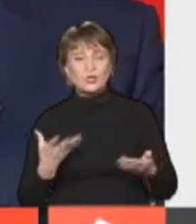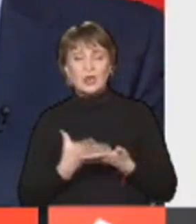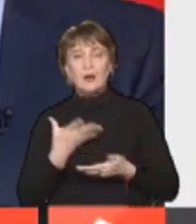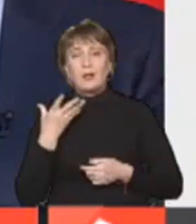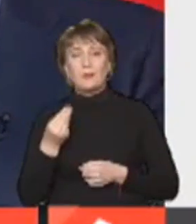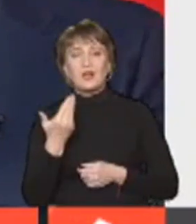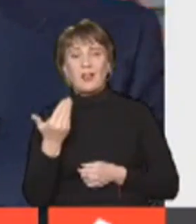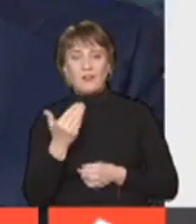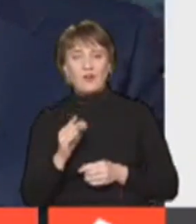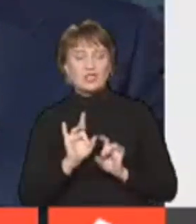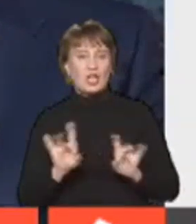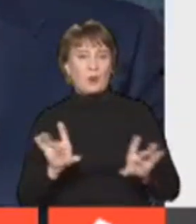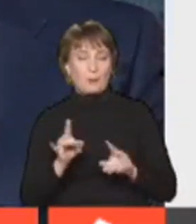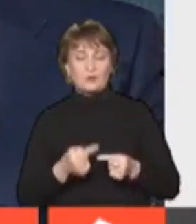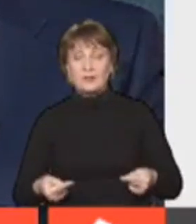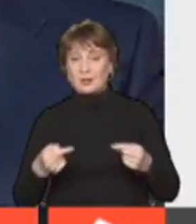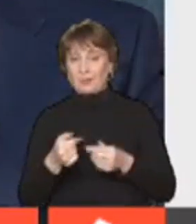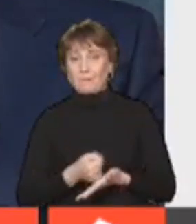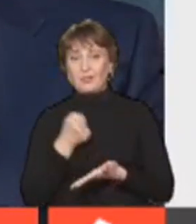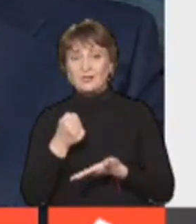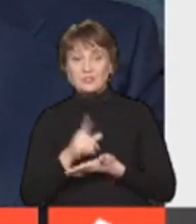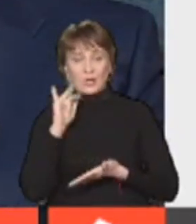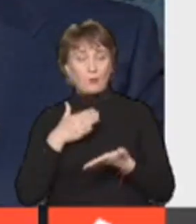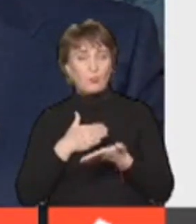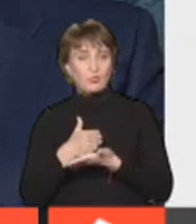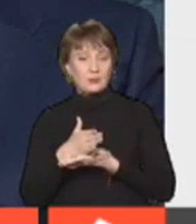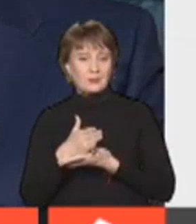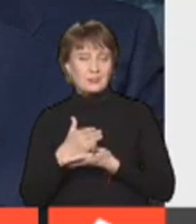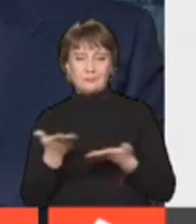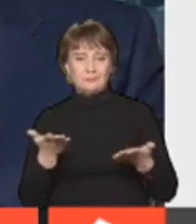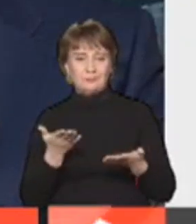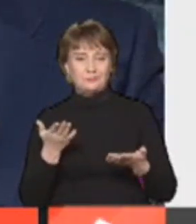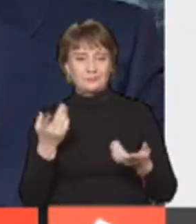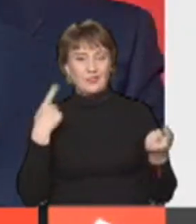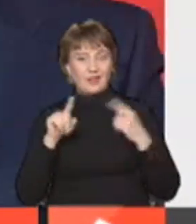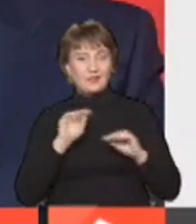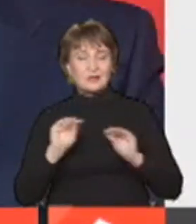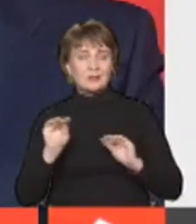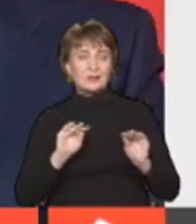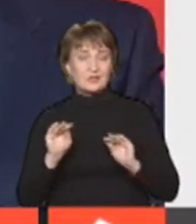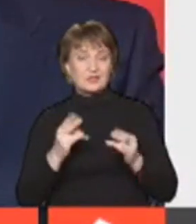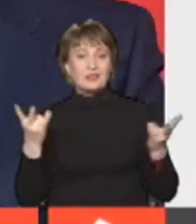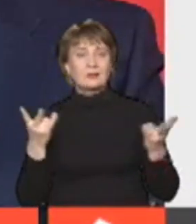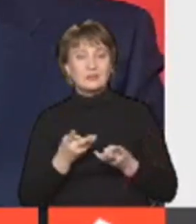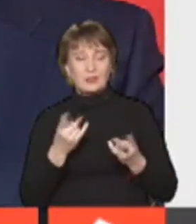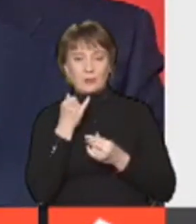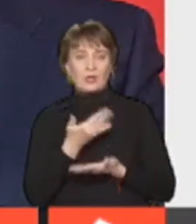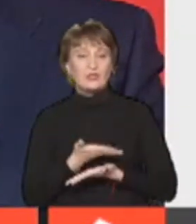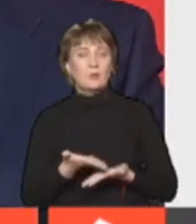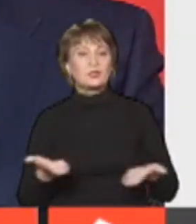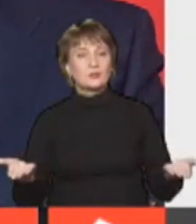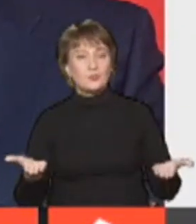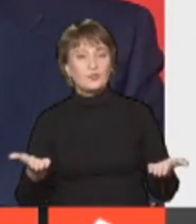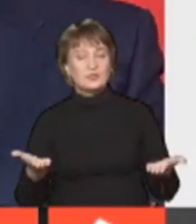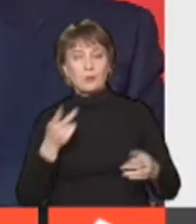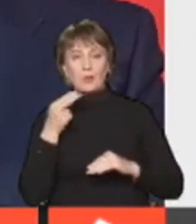ваш репортаж це підтверджує. Політтехнологічна вистава, безумовно. Для картинки треба було продемонструвати, і